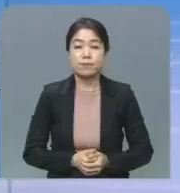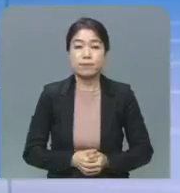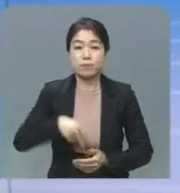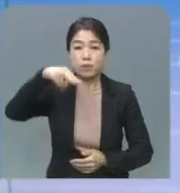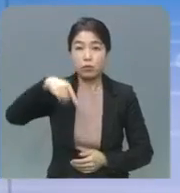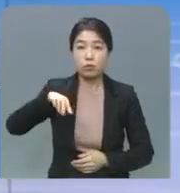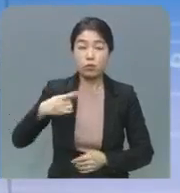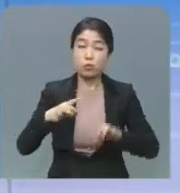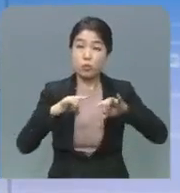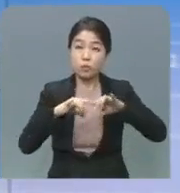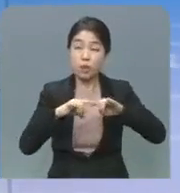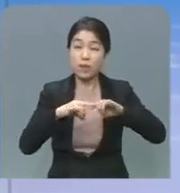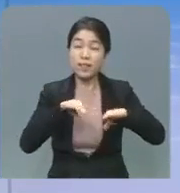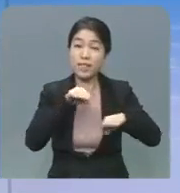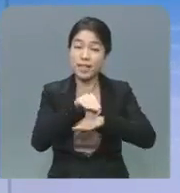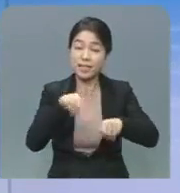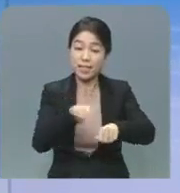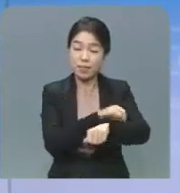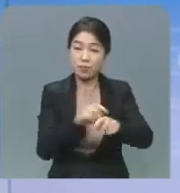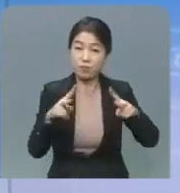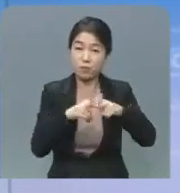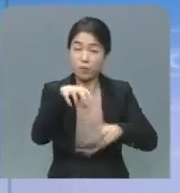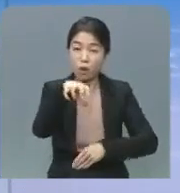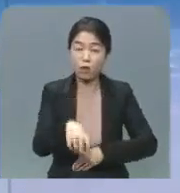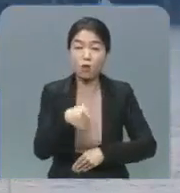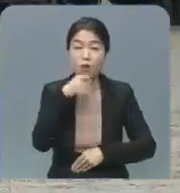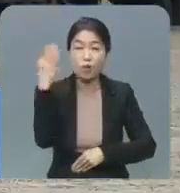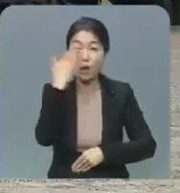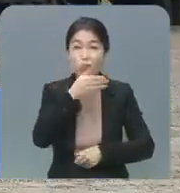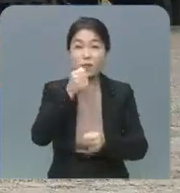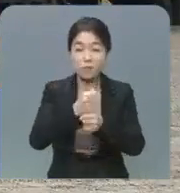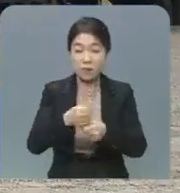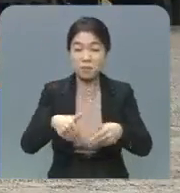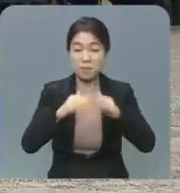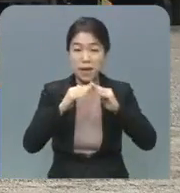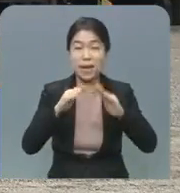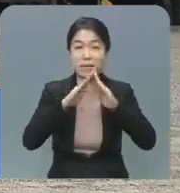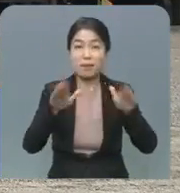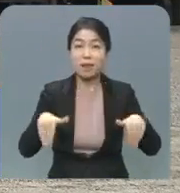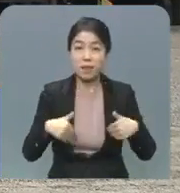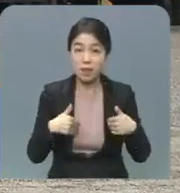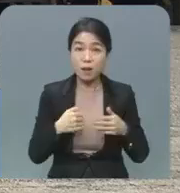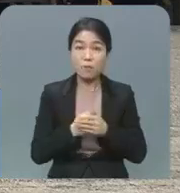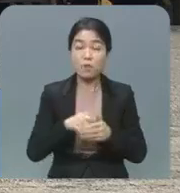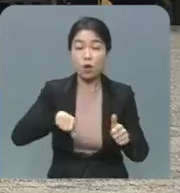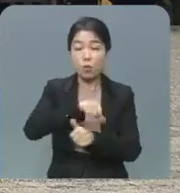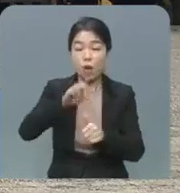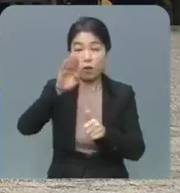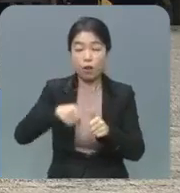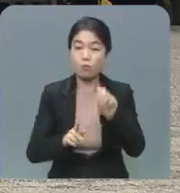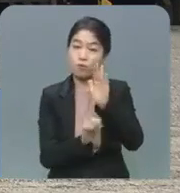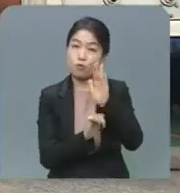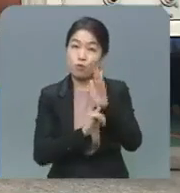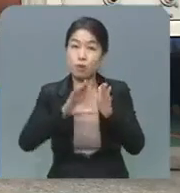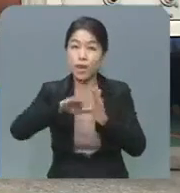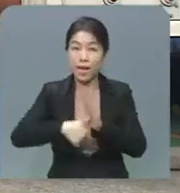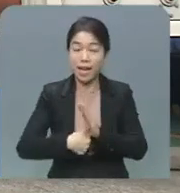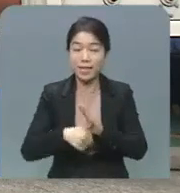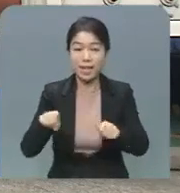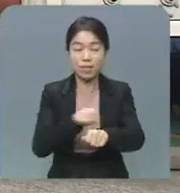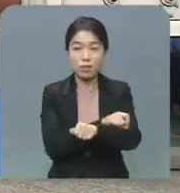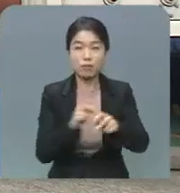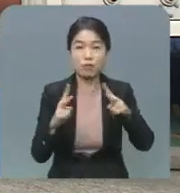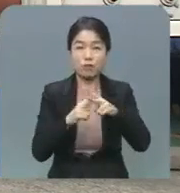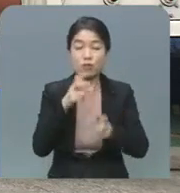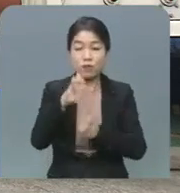5 연료 전기차 특수 충전소가 여수의 설치됩니다 전라남도는 환경부 공무 에서 쪽수 충전소